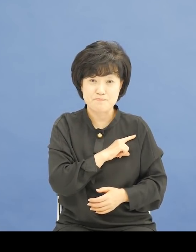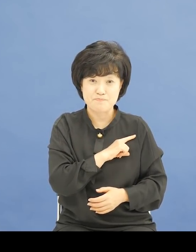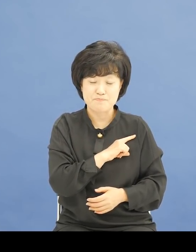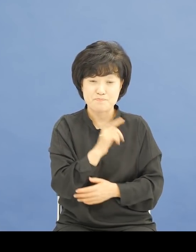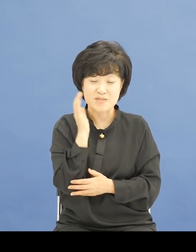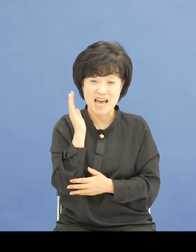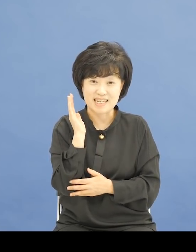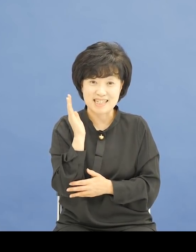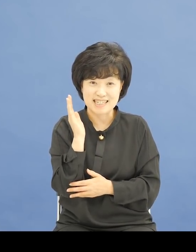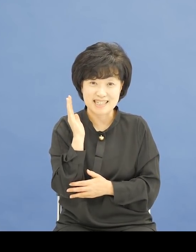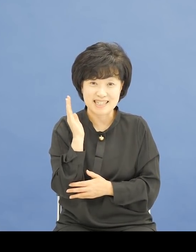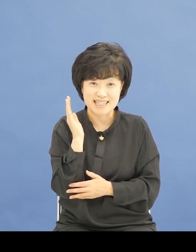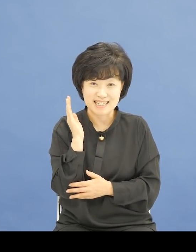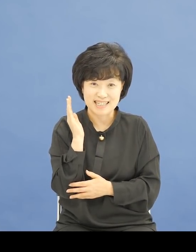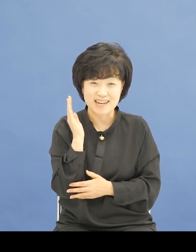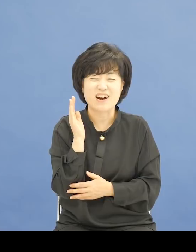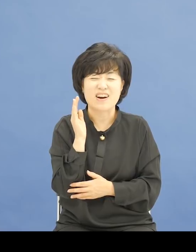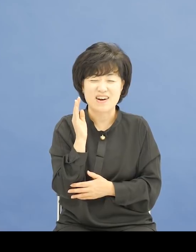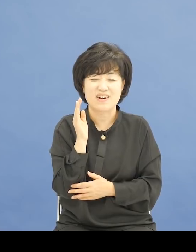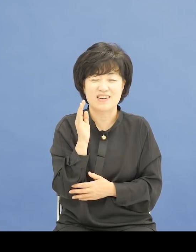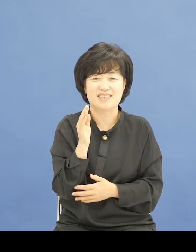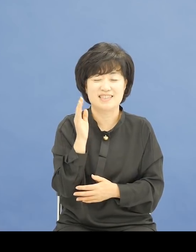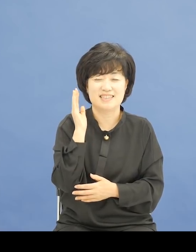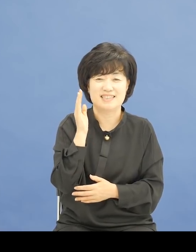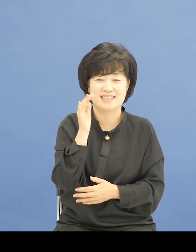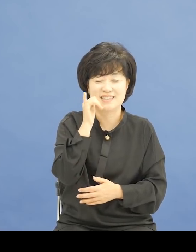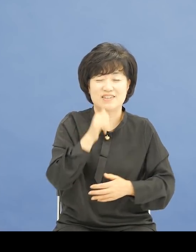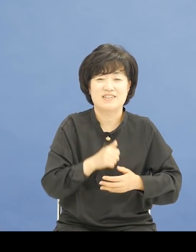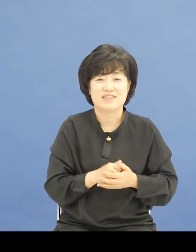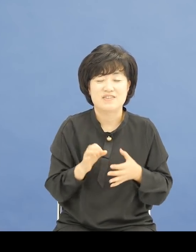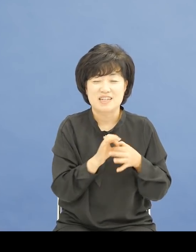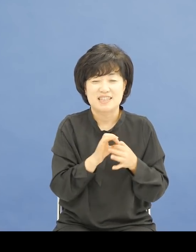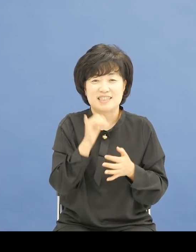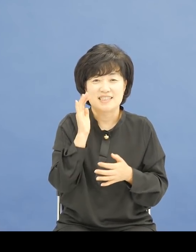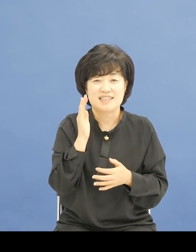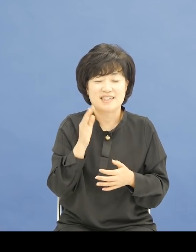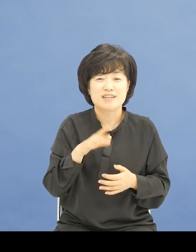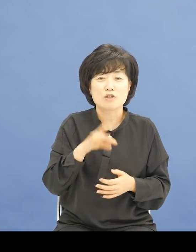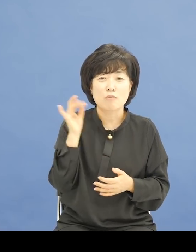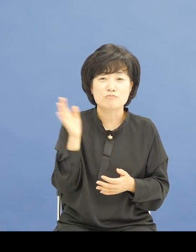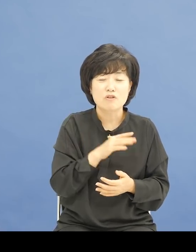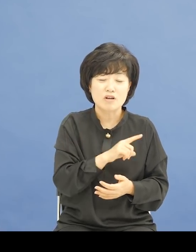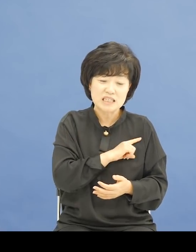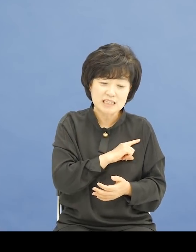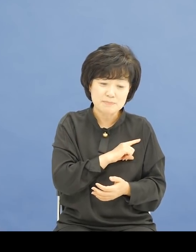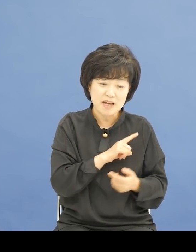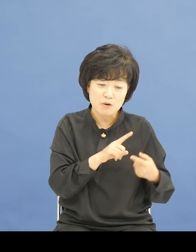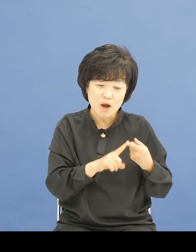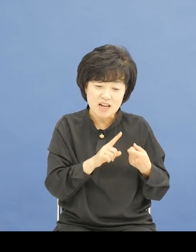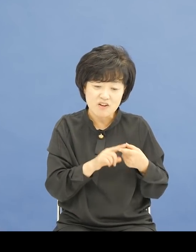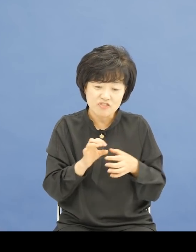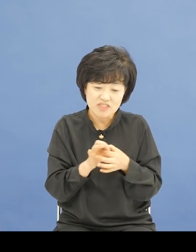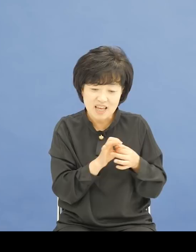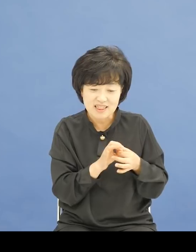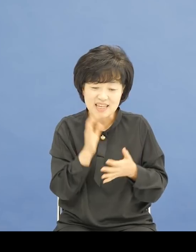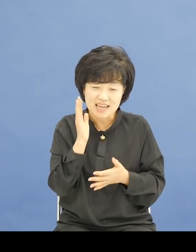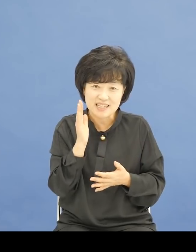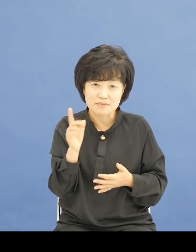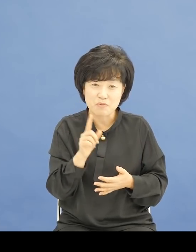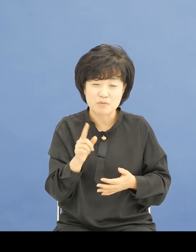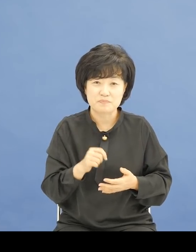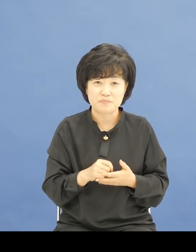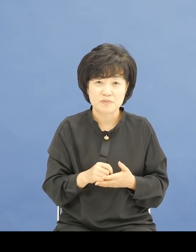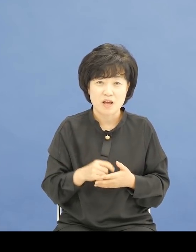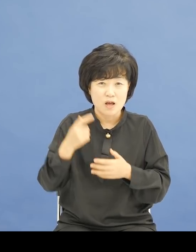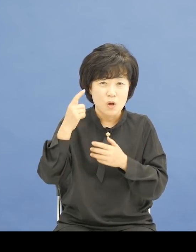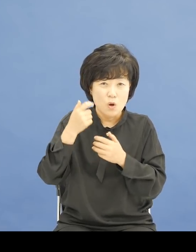네, 맞습니다. 네. 네임 스토리도 사실 1화가 있거든요. 네네. 네임 스토리가 처음부터 그걸 만들려고 만든 게 아니라 제가 고민 상담을